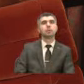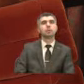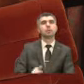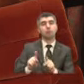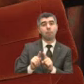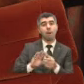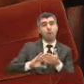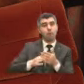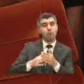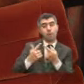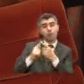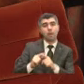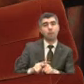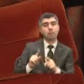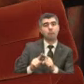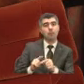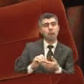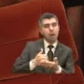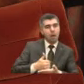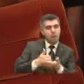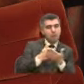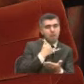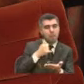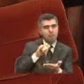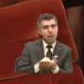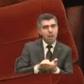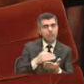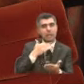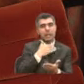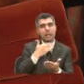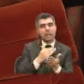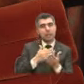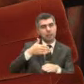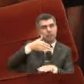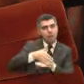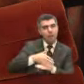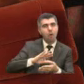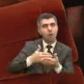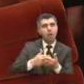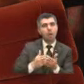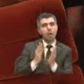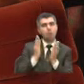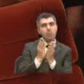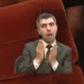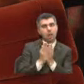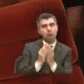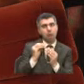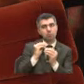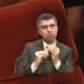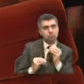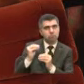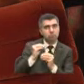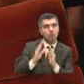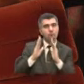إعانة العجز، إعانة الوفاة، إعانة عيد الأضحى، إعانة الزواج، إعانة تمدروس من حد التفوق، إعانة